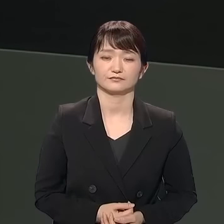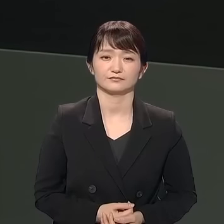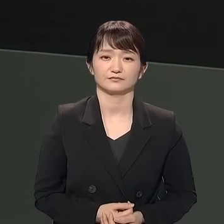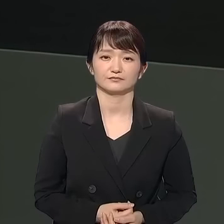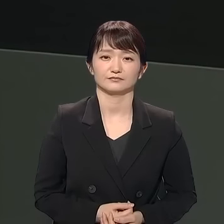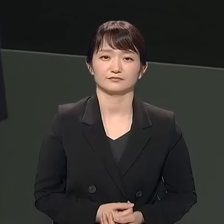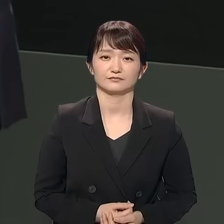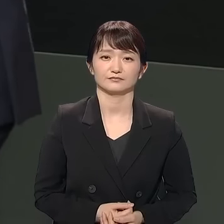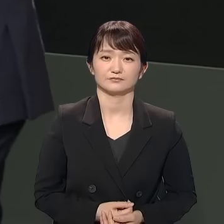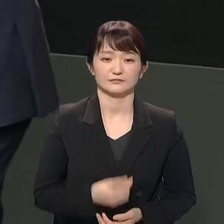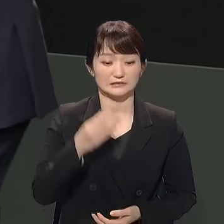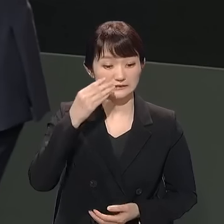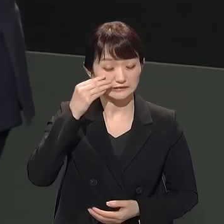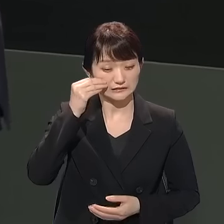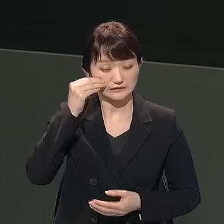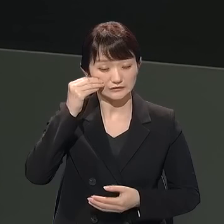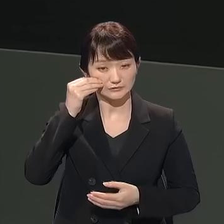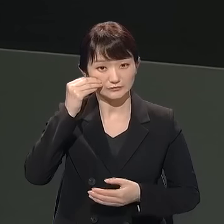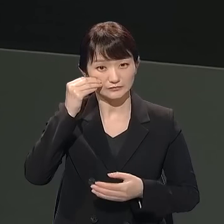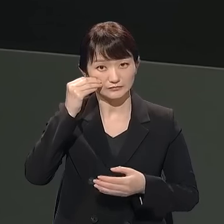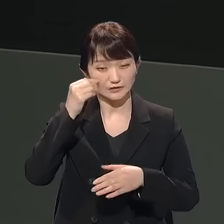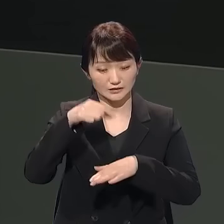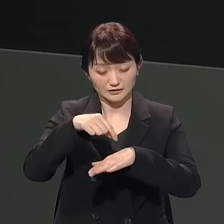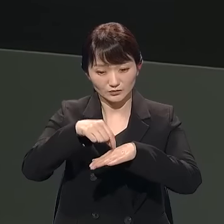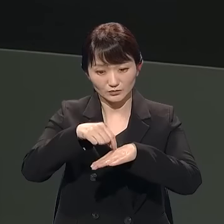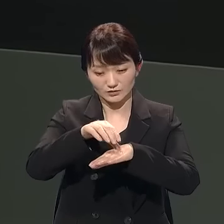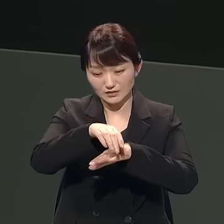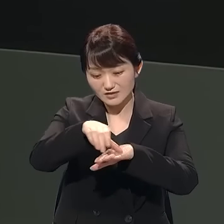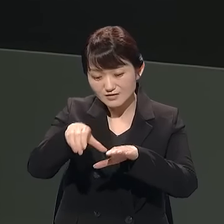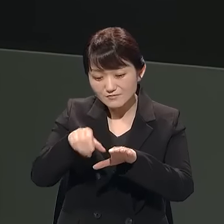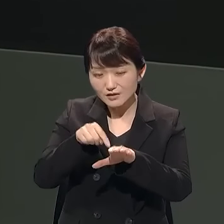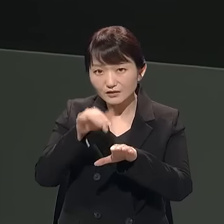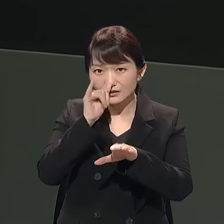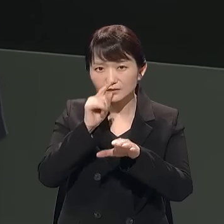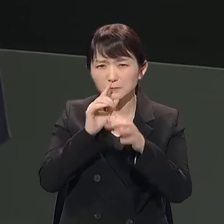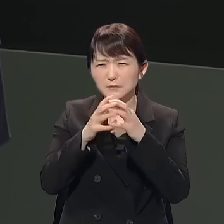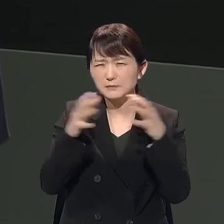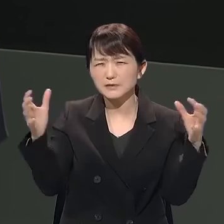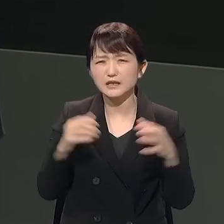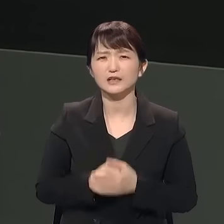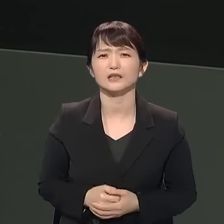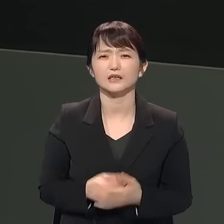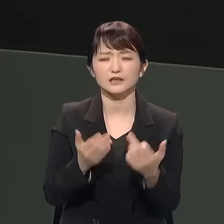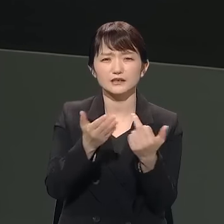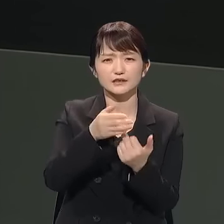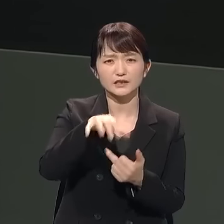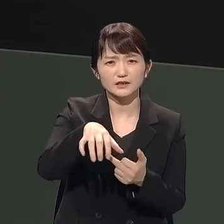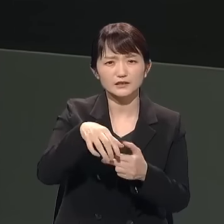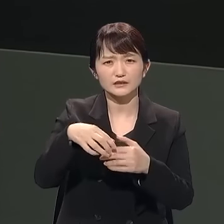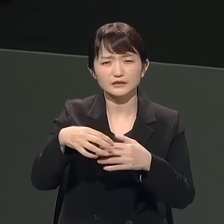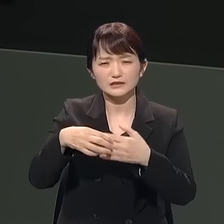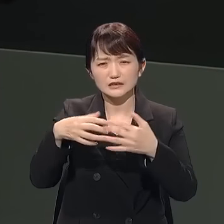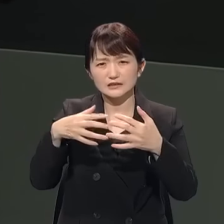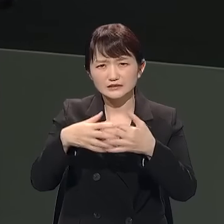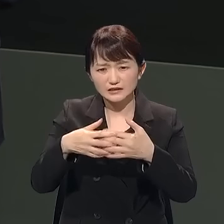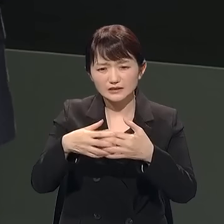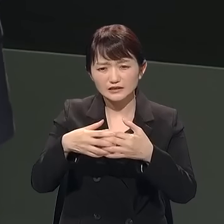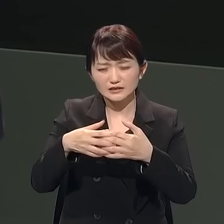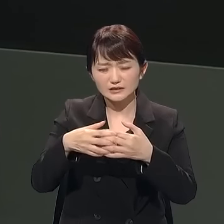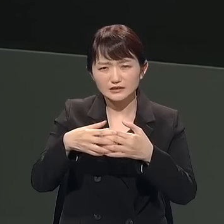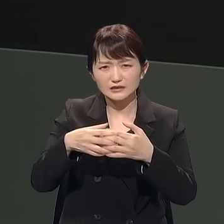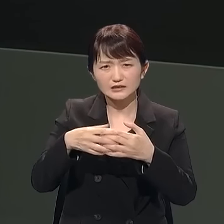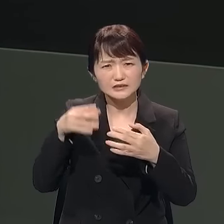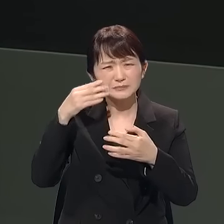이거 비계 삼겹살 일파 만파 말도 안 나와요. 자, 제주도의 한 고깃집에서 비계 가득 삼겹살을 팔았다는 소식 어제